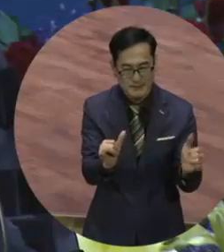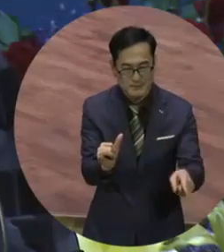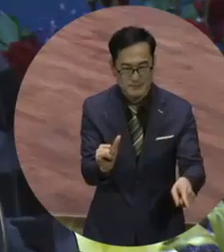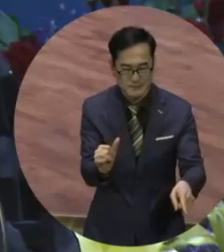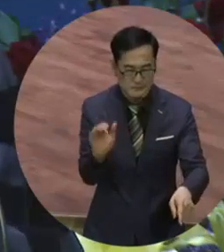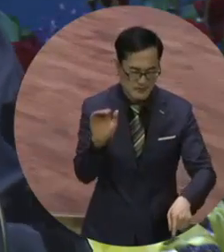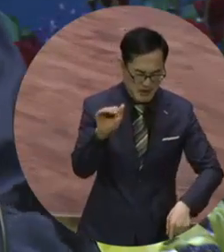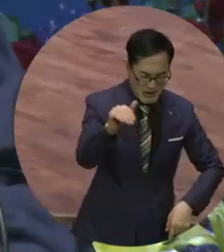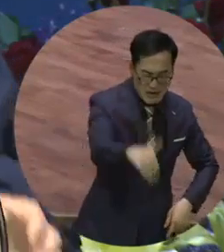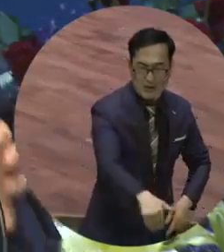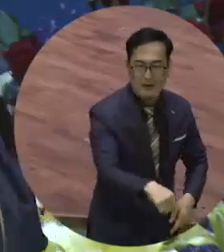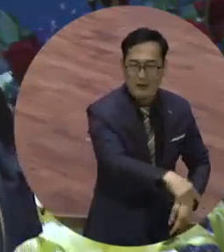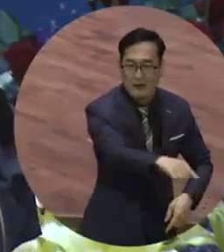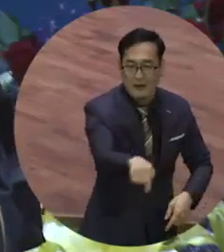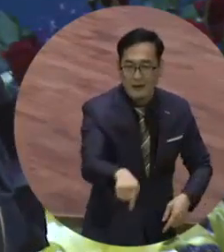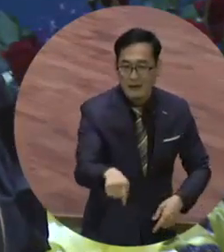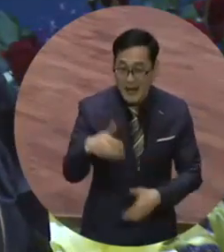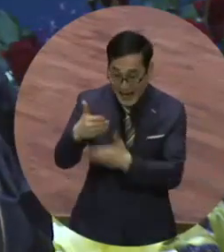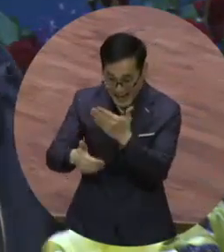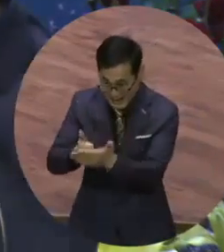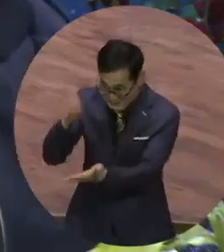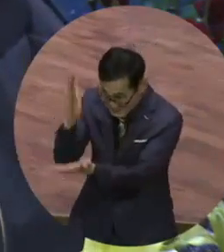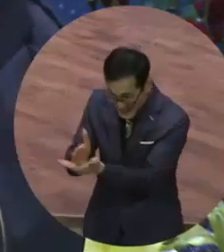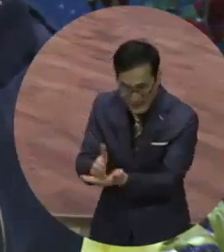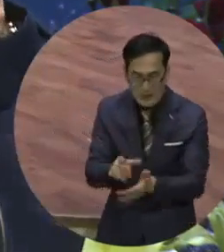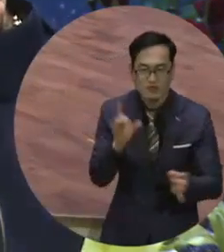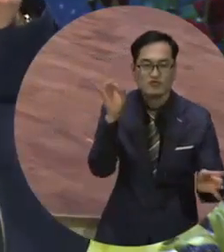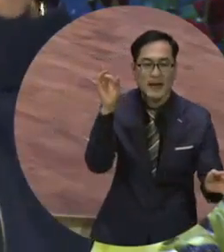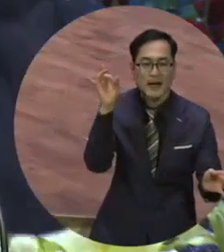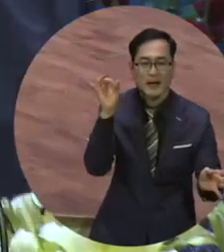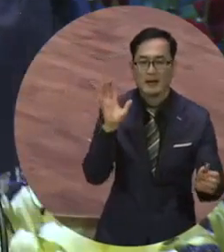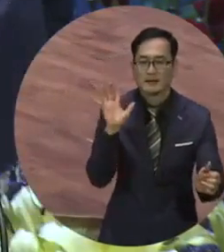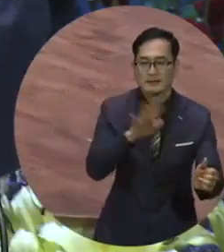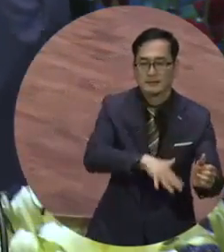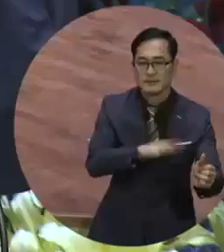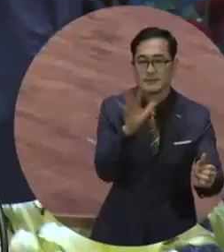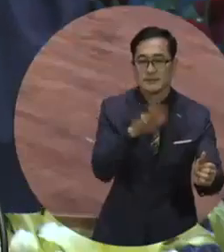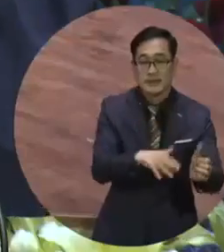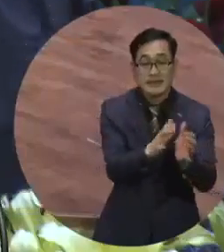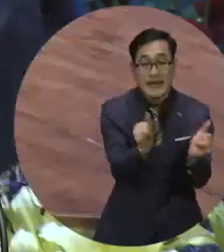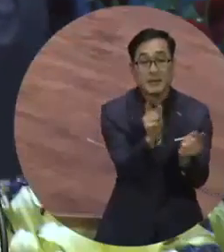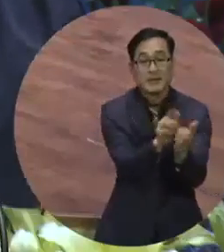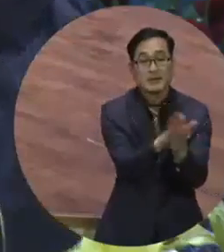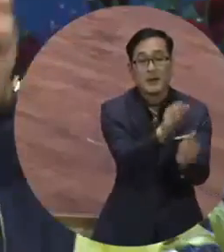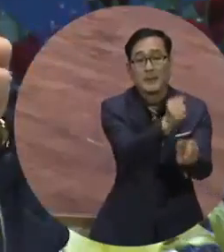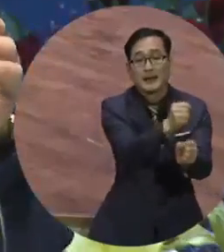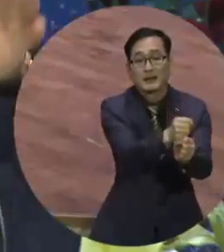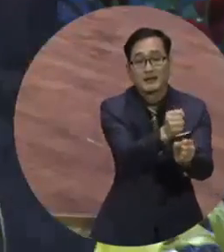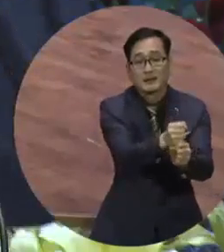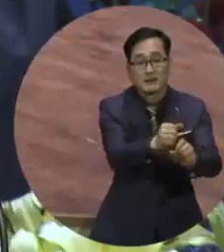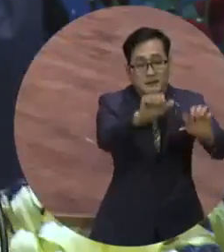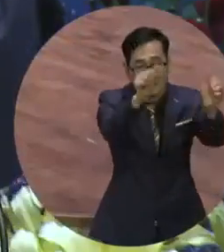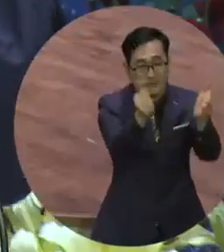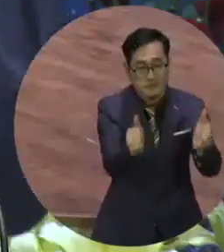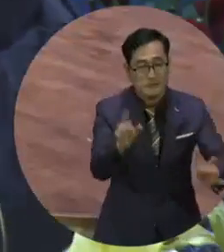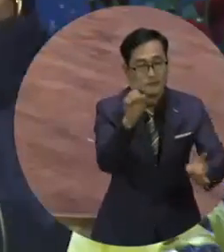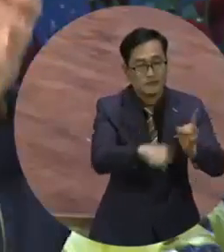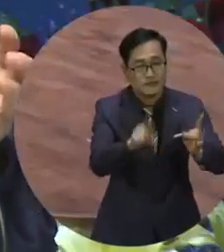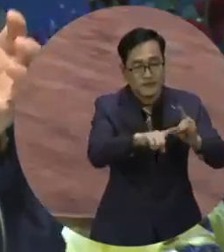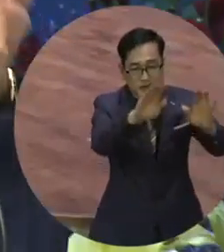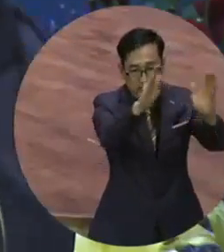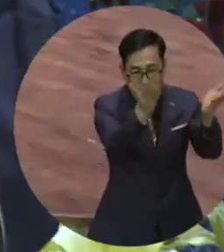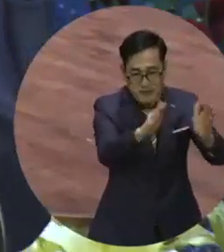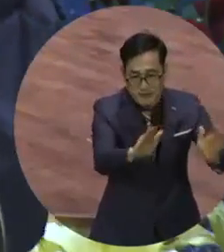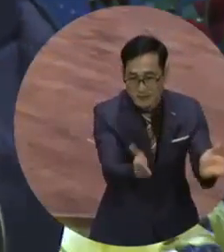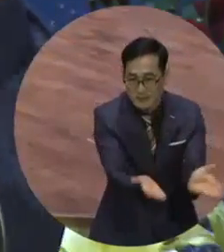하나님 대신 그 자리에 우상을 놓고 섬기고 있어. 사람이 만든 부처 앞에, 사람이 만든